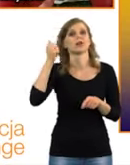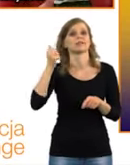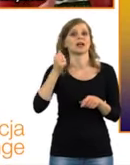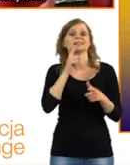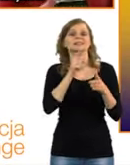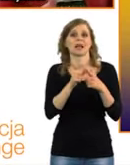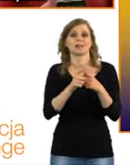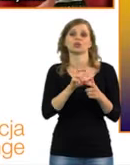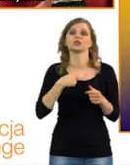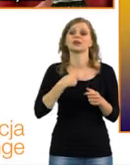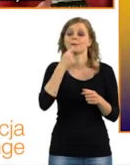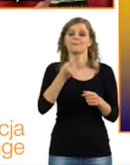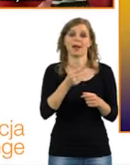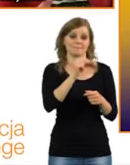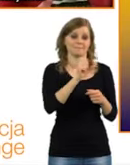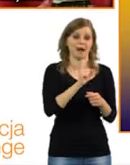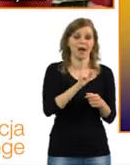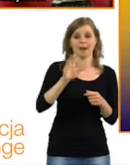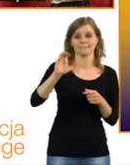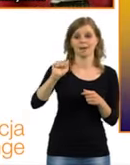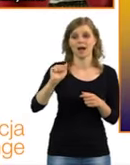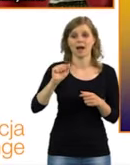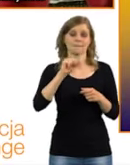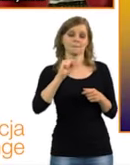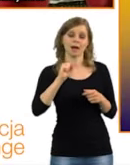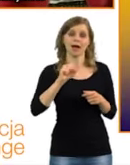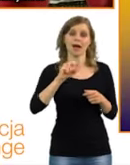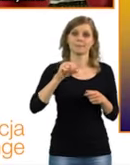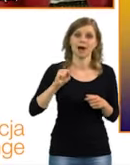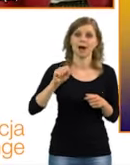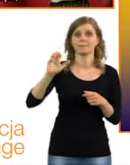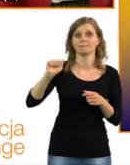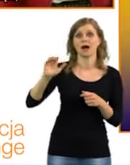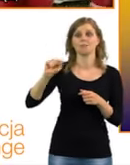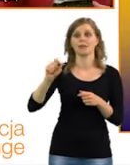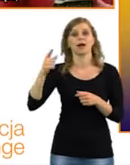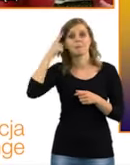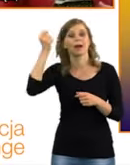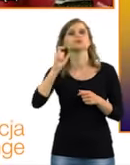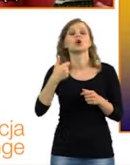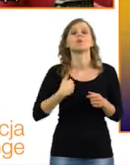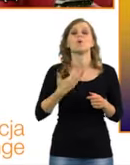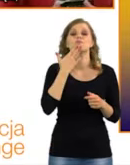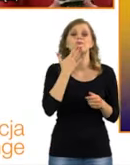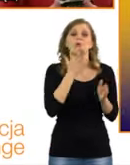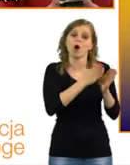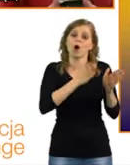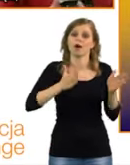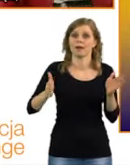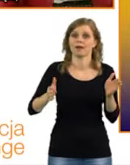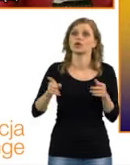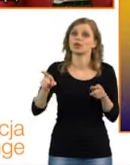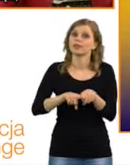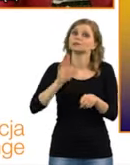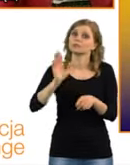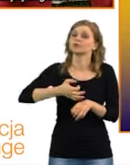ba, ba, pa, dziecko i w różnej kolejności, dziecku będzie to służyło